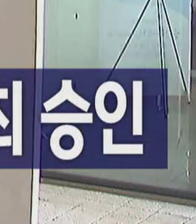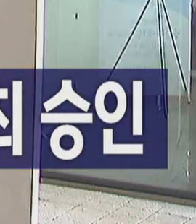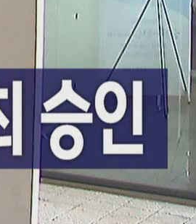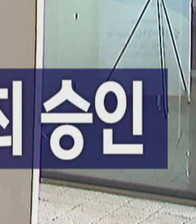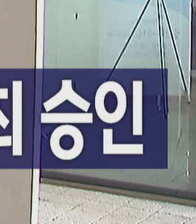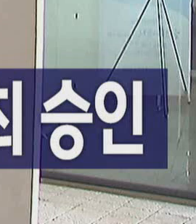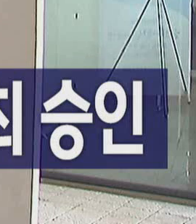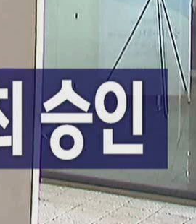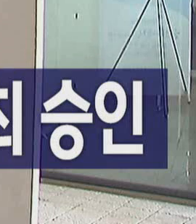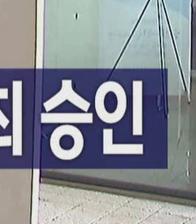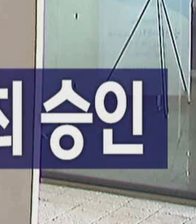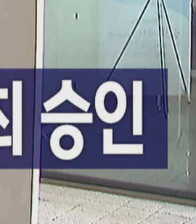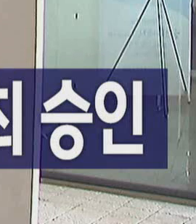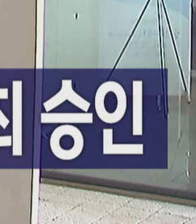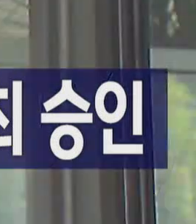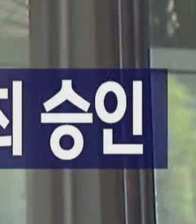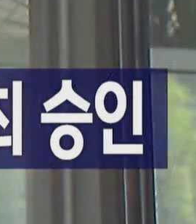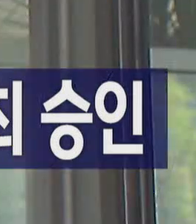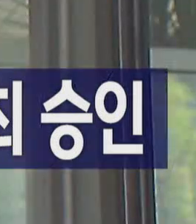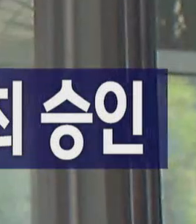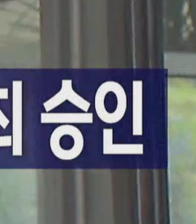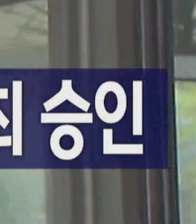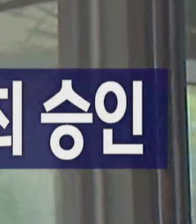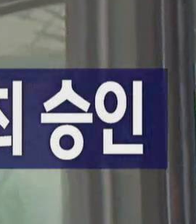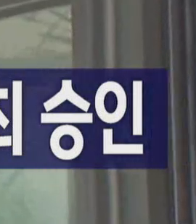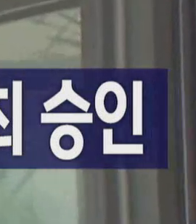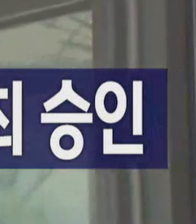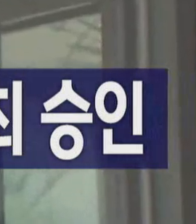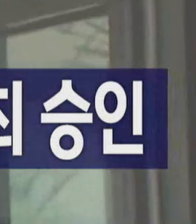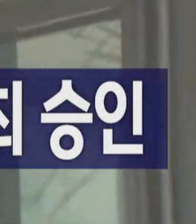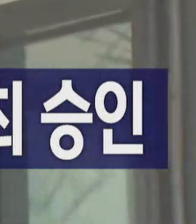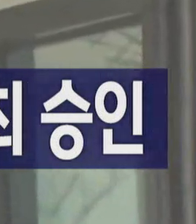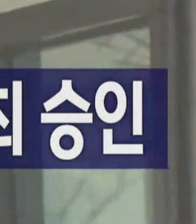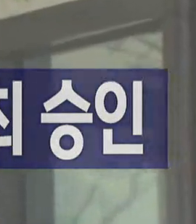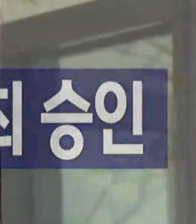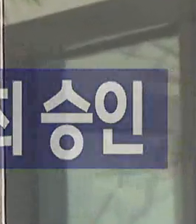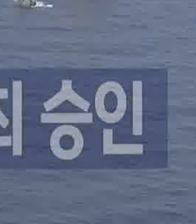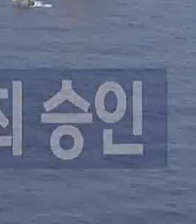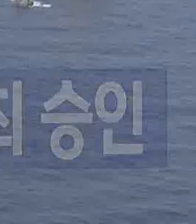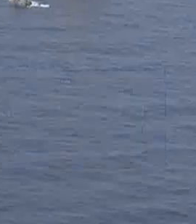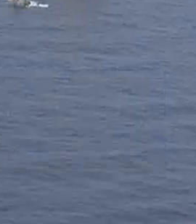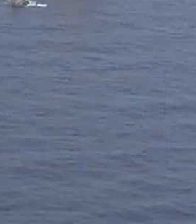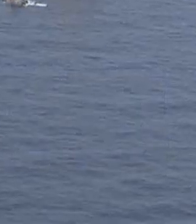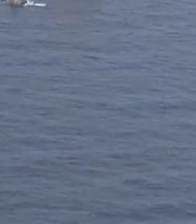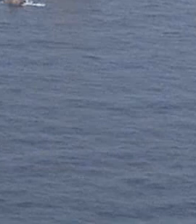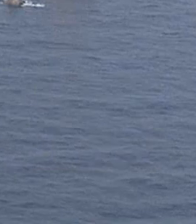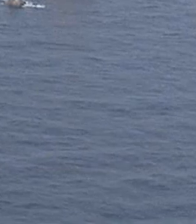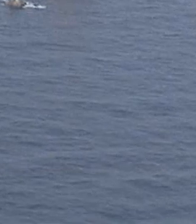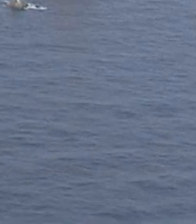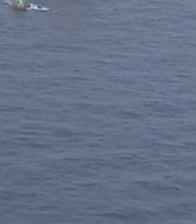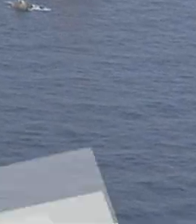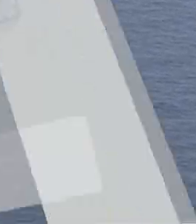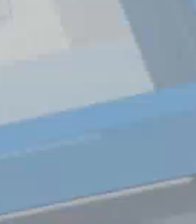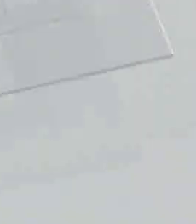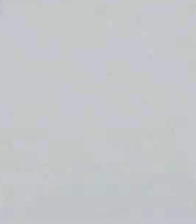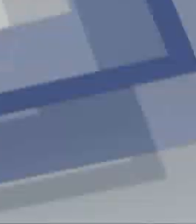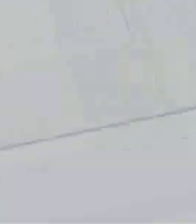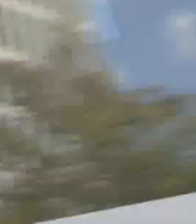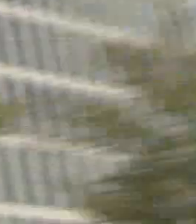됐습니다. 기획재정부 국제행사심사위원회에서 개최 타당성과 적정성을 인정받아 최종 승인됐습니다.